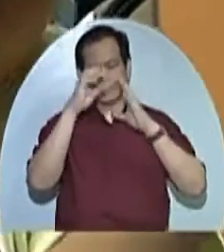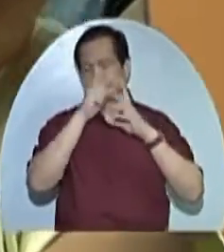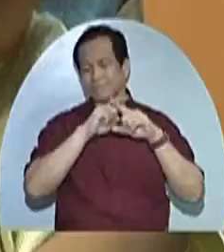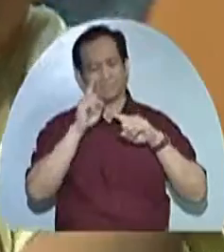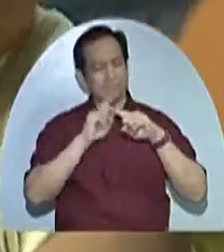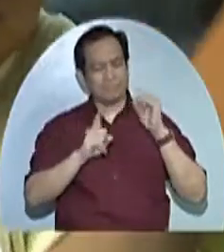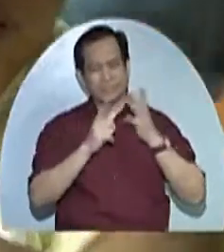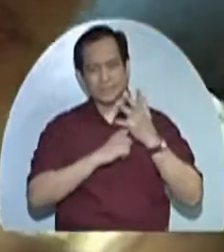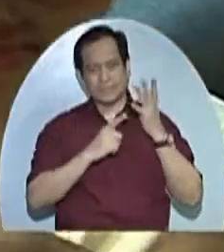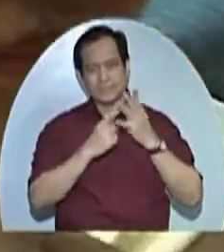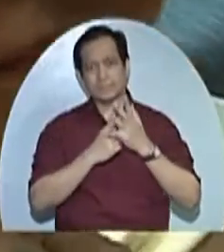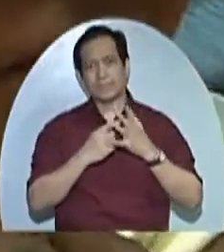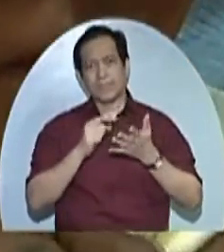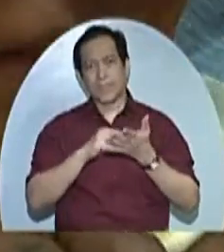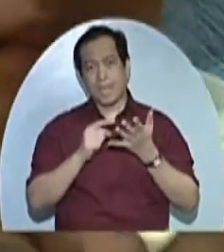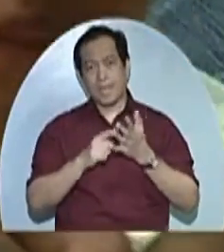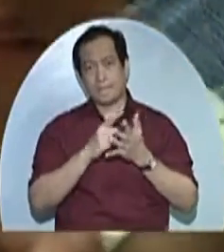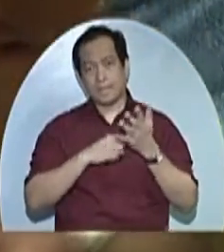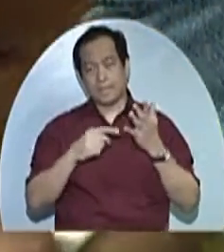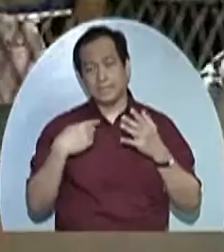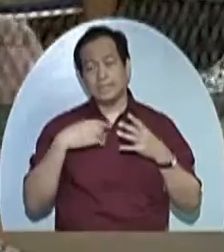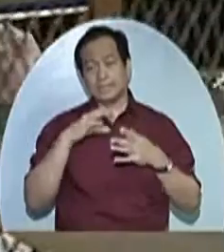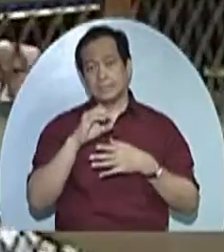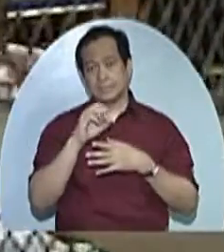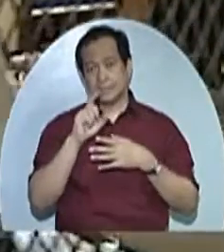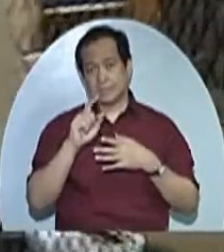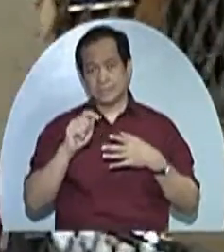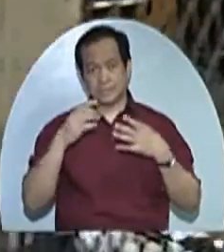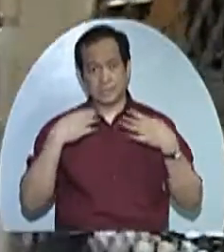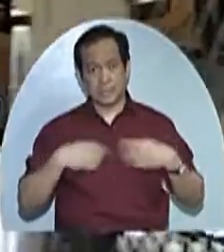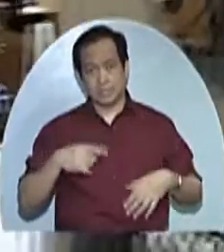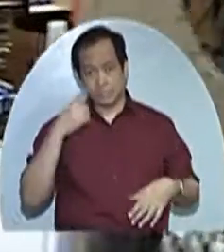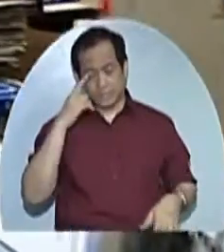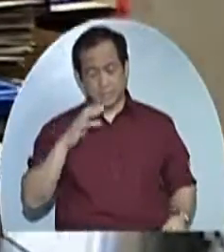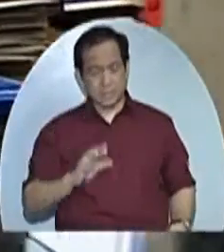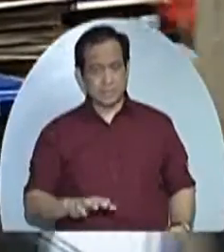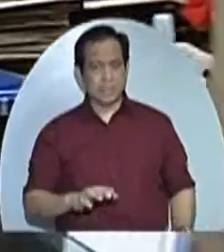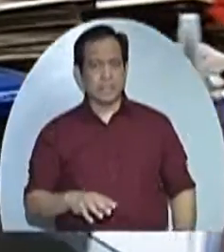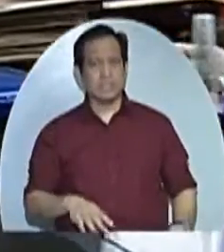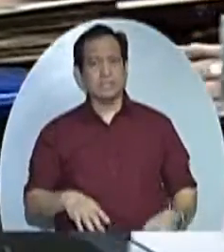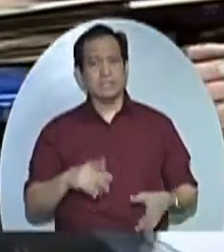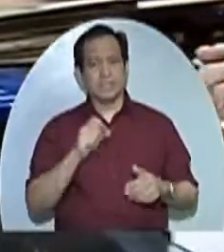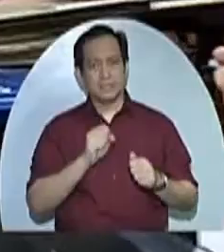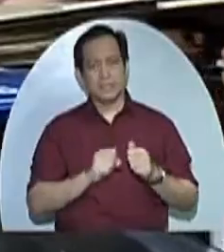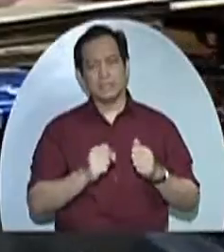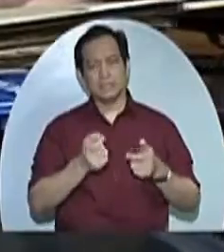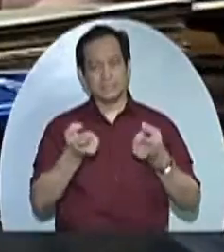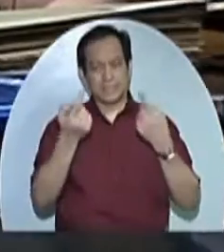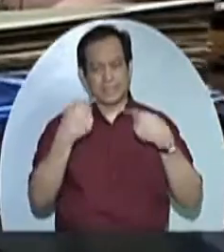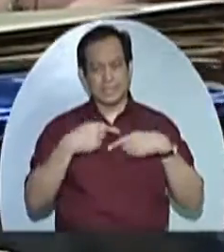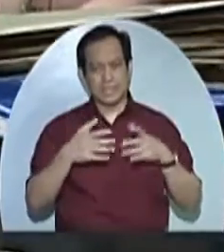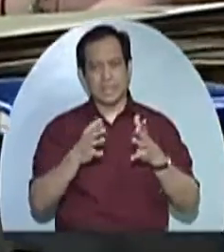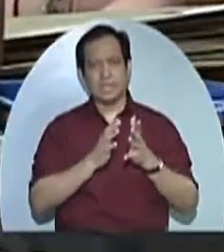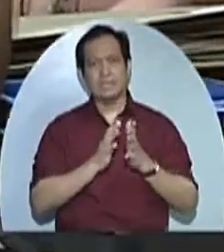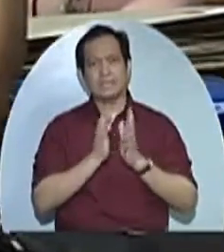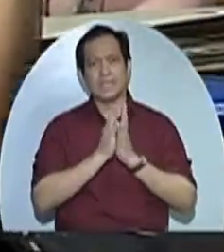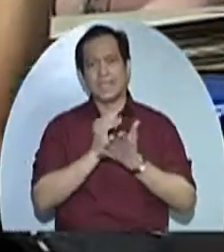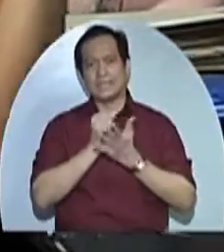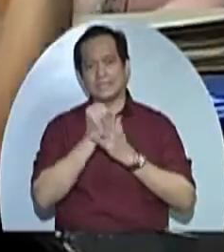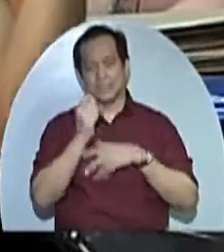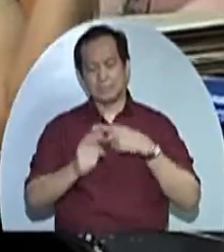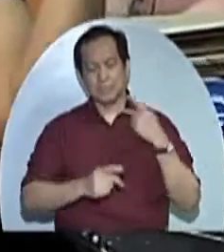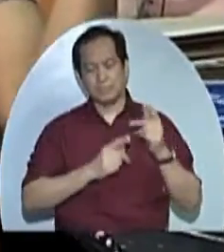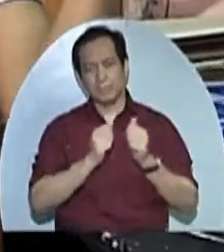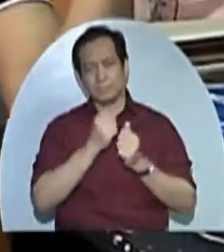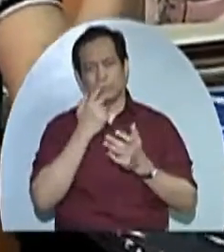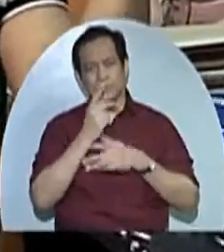maipagamot o maipa-CT scan man lamang si Sherwin. Kaya naman, di na sila nagdalawang isip pa na manawagan at humingi ng tulong